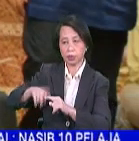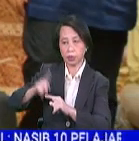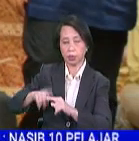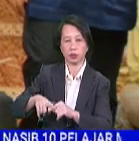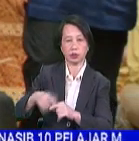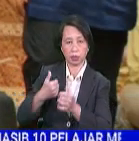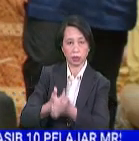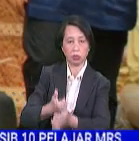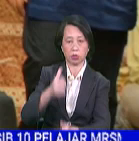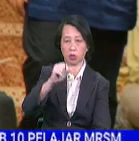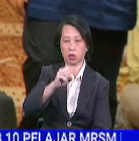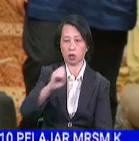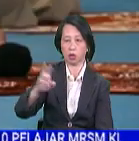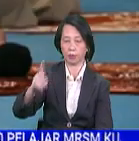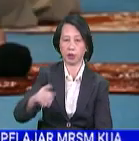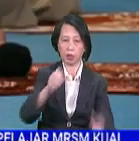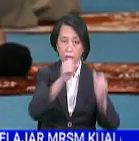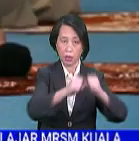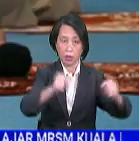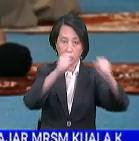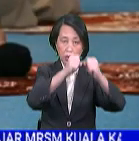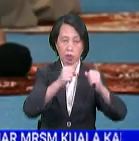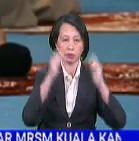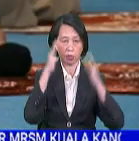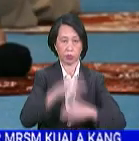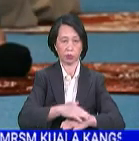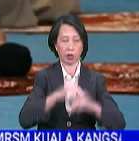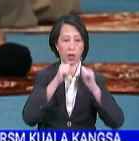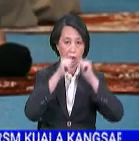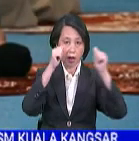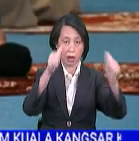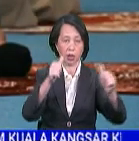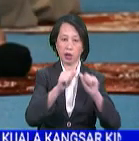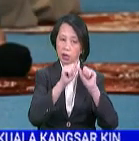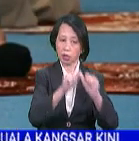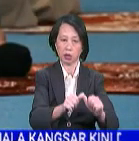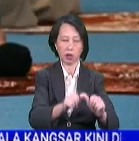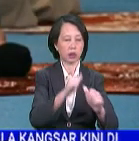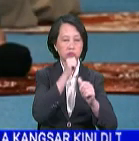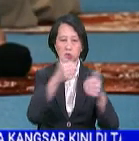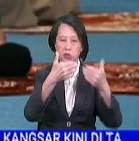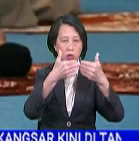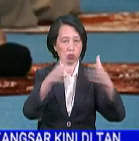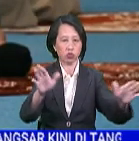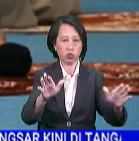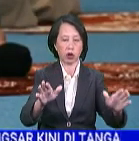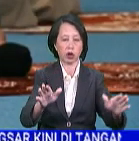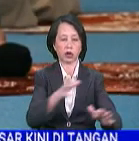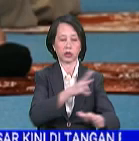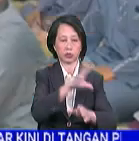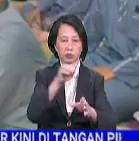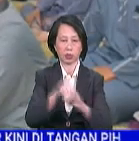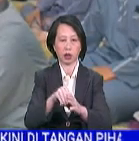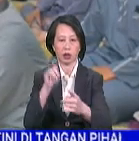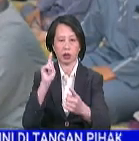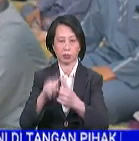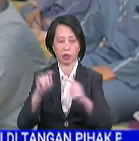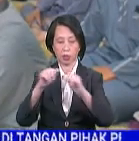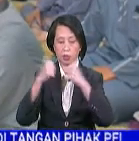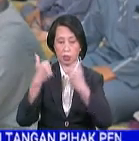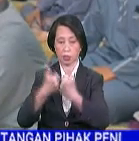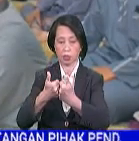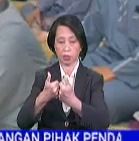SOP. Manakala surau atau tempat solat umum atau awam kekal tidak dibuka di mana larangan ini termasuk kepada